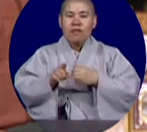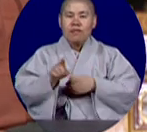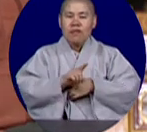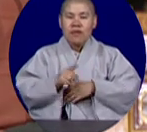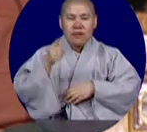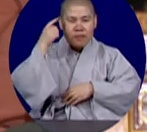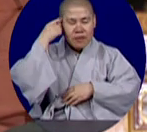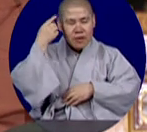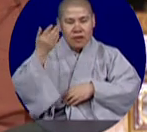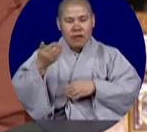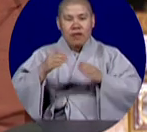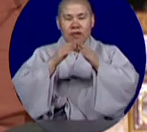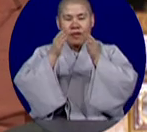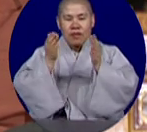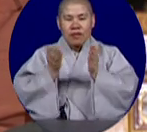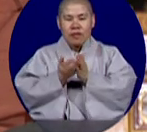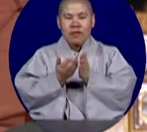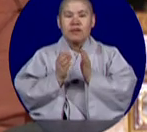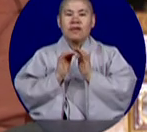모든 사람들은